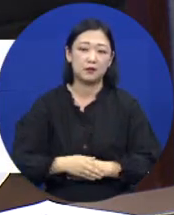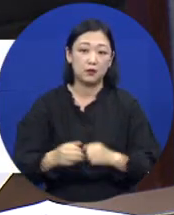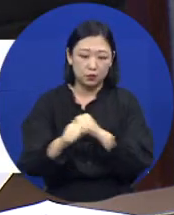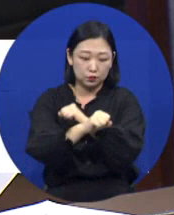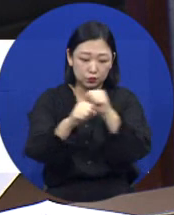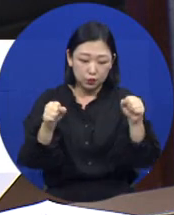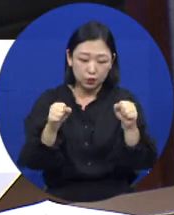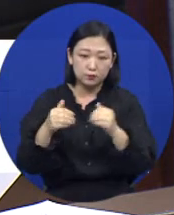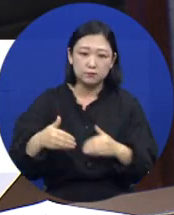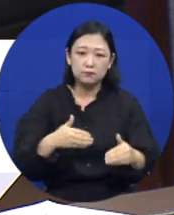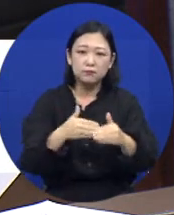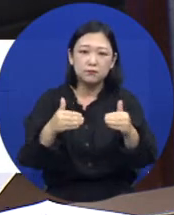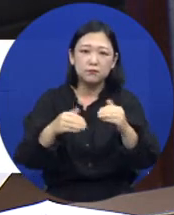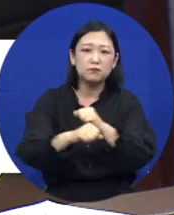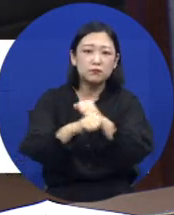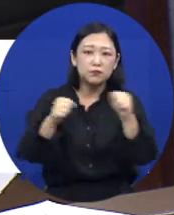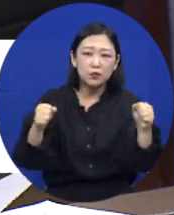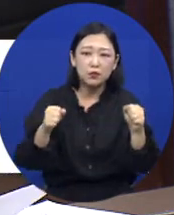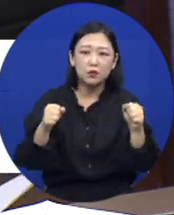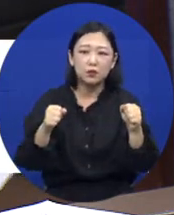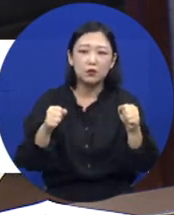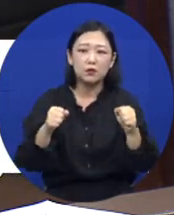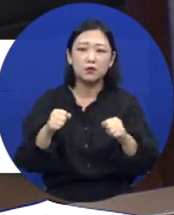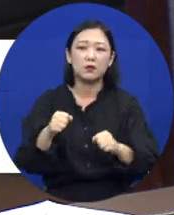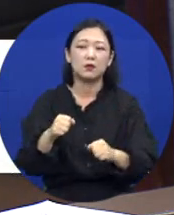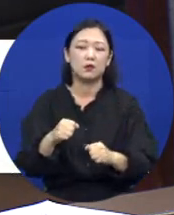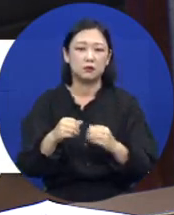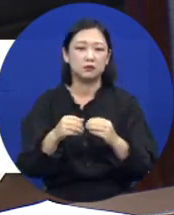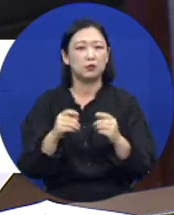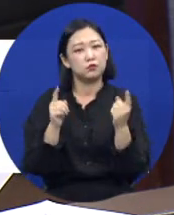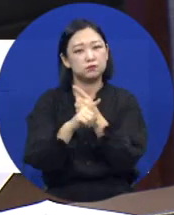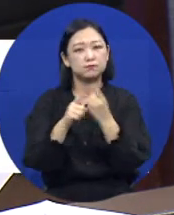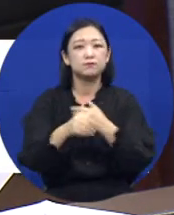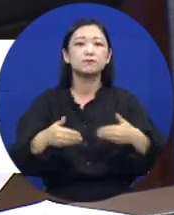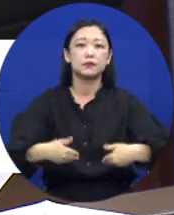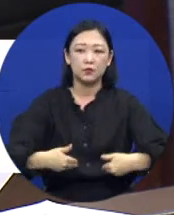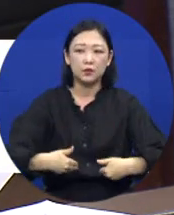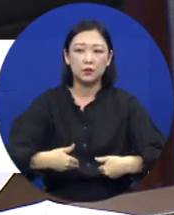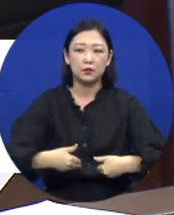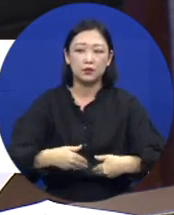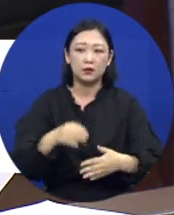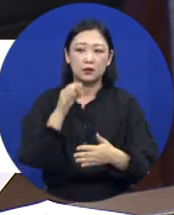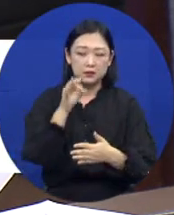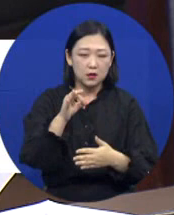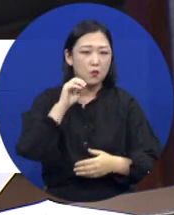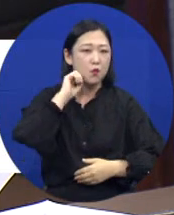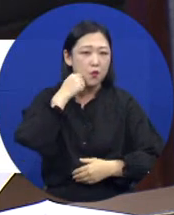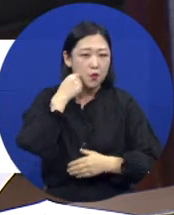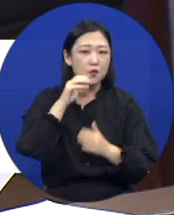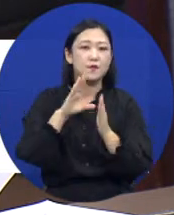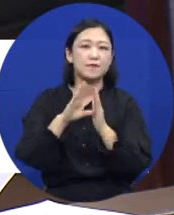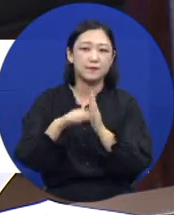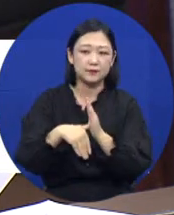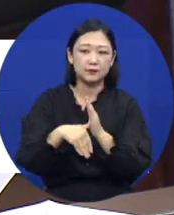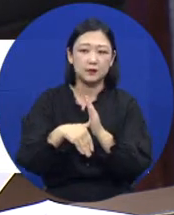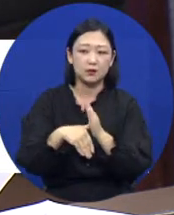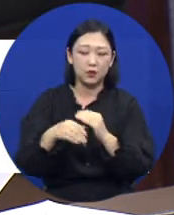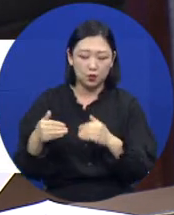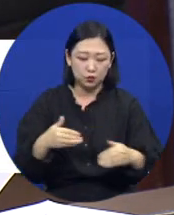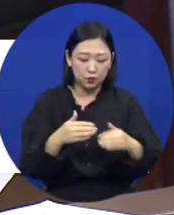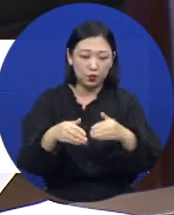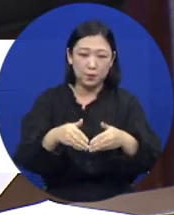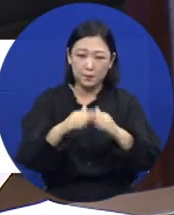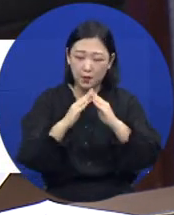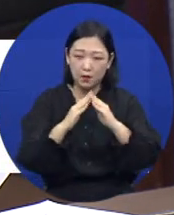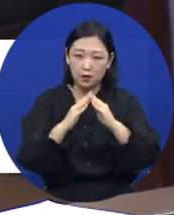것은 괴도 가능한 해줄 잘한다는 좀더 보완이 필요하고 회원 조달이 어려운 시계 새로운 도로 붙은